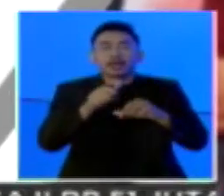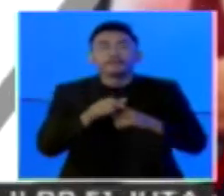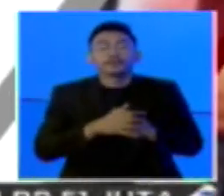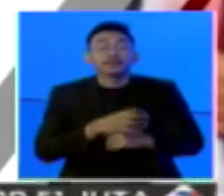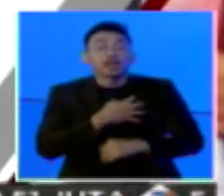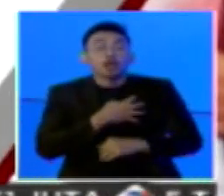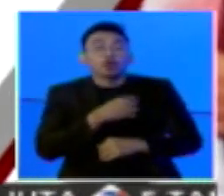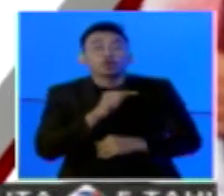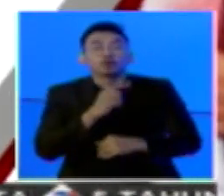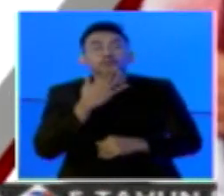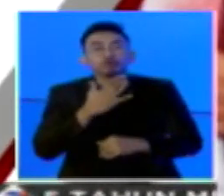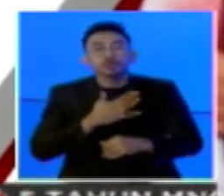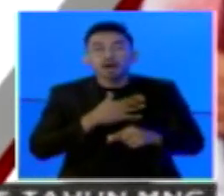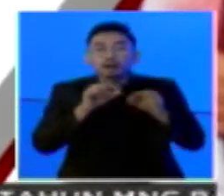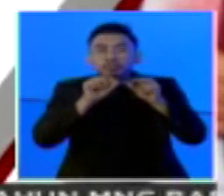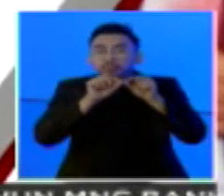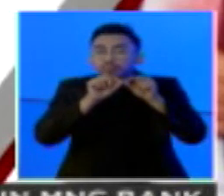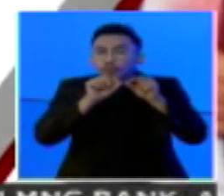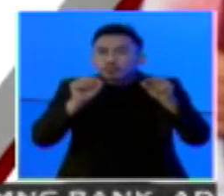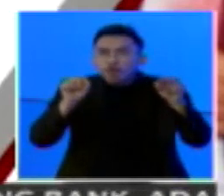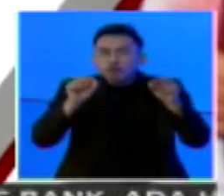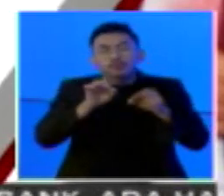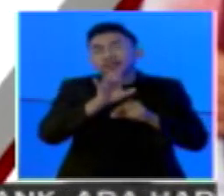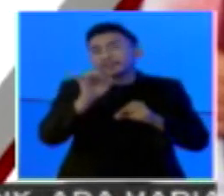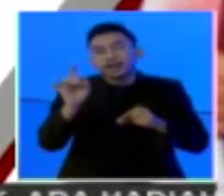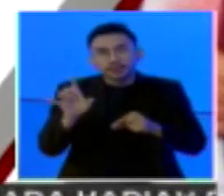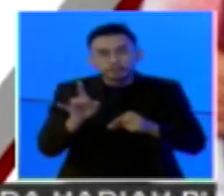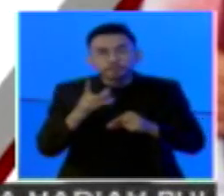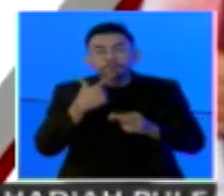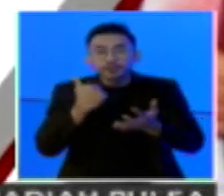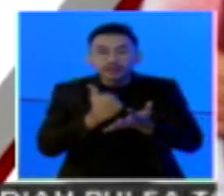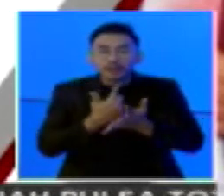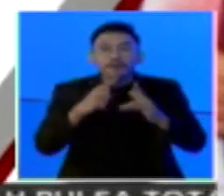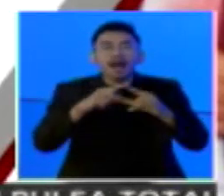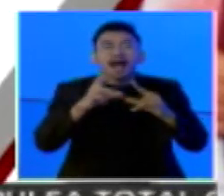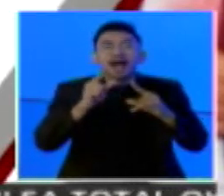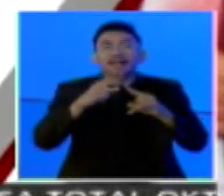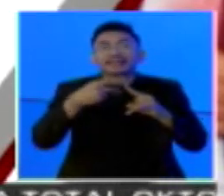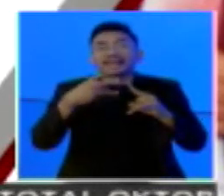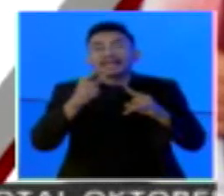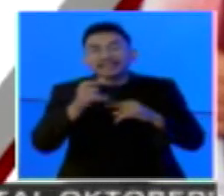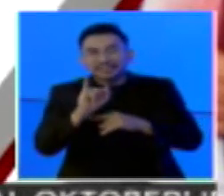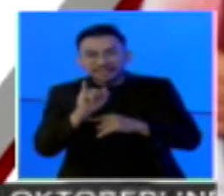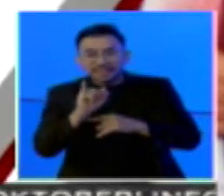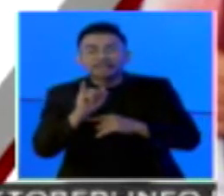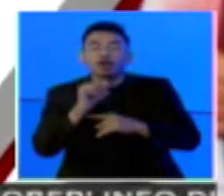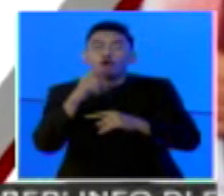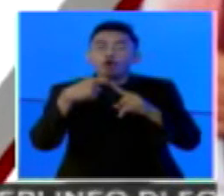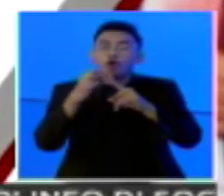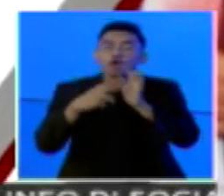adalah arteri koroner. Pada arteri ini terdapat sirkulasi darah kaya oksigen ke semua organ dalam tubuh, termasuk